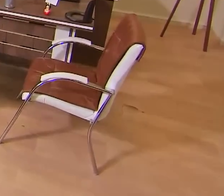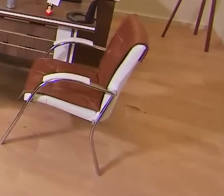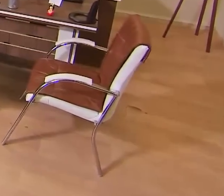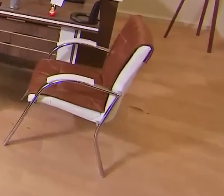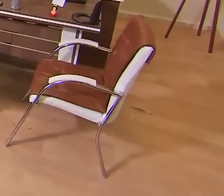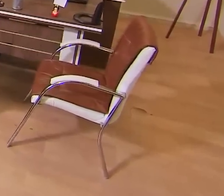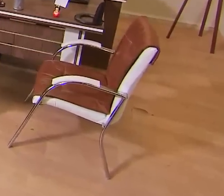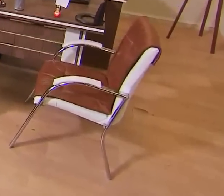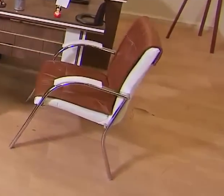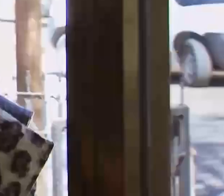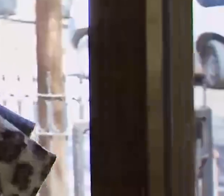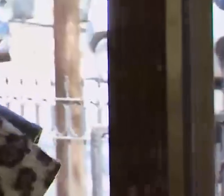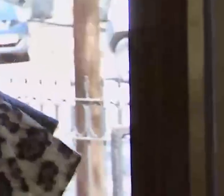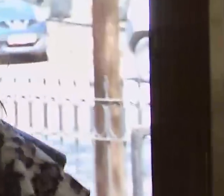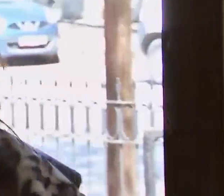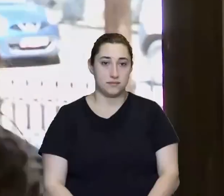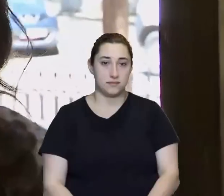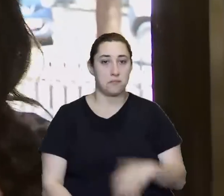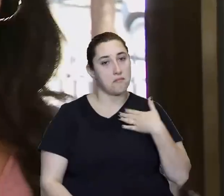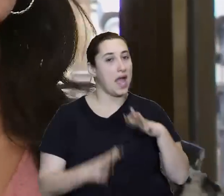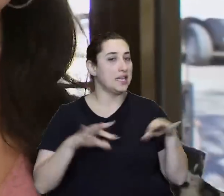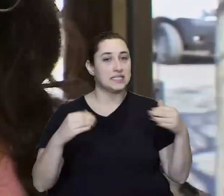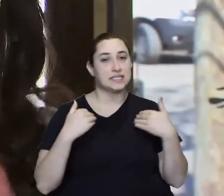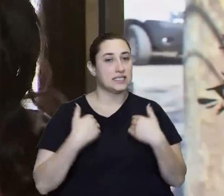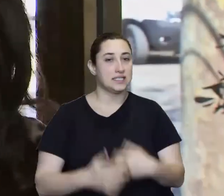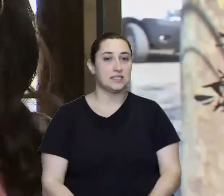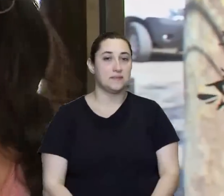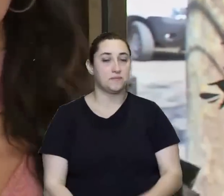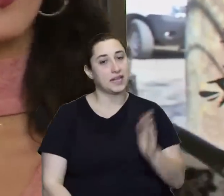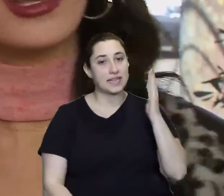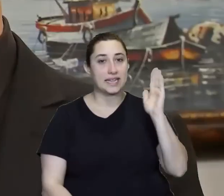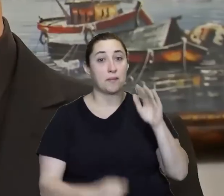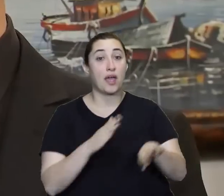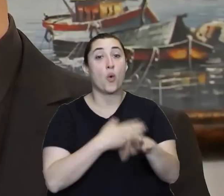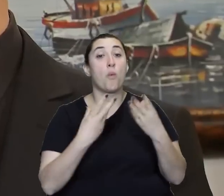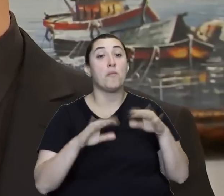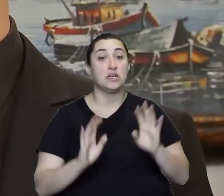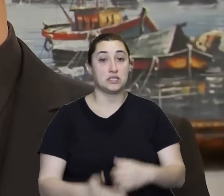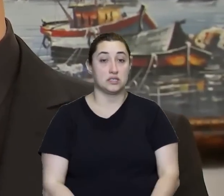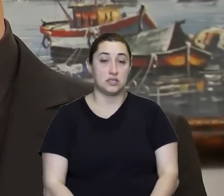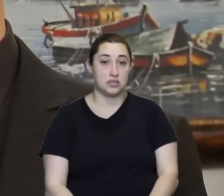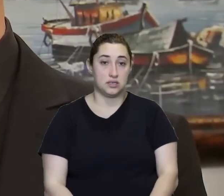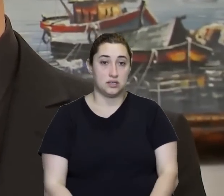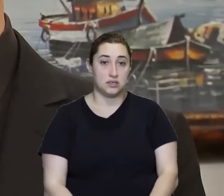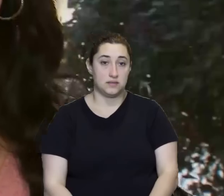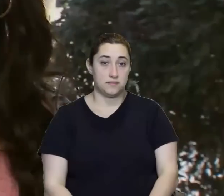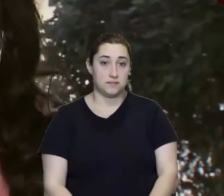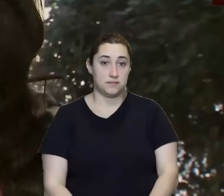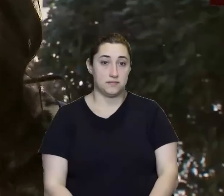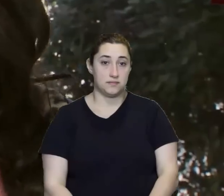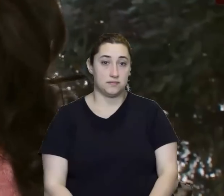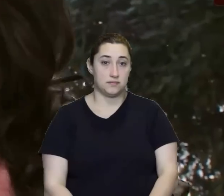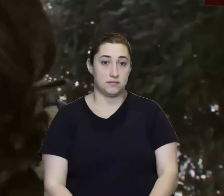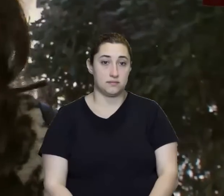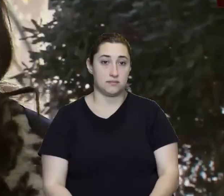makyajı tazelenmiş. Ben hazırım. Hadi çıkalım da geç kalmayalım. Beton güzelliğinden etkilenip